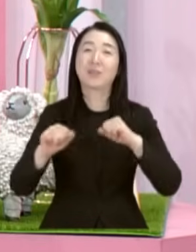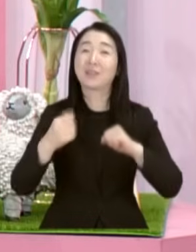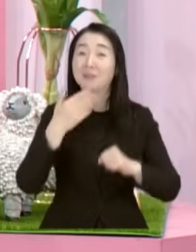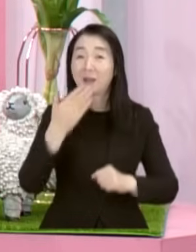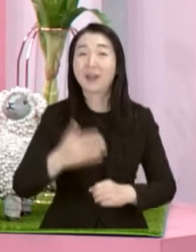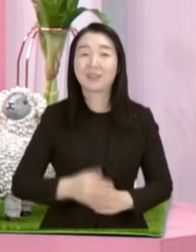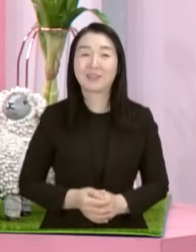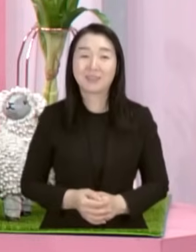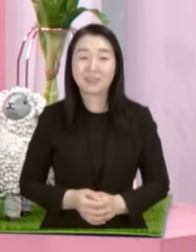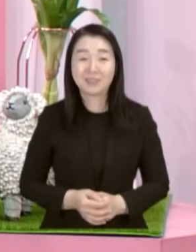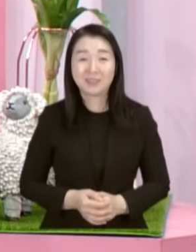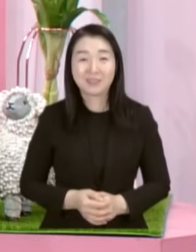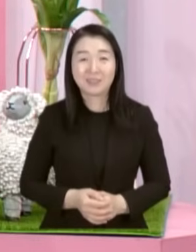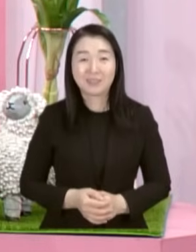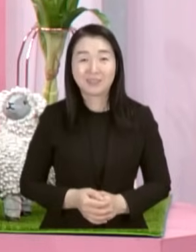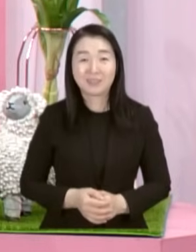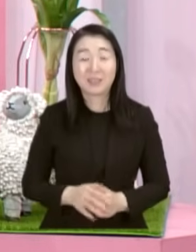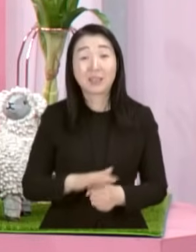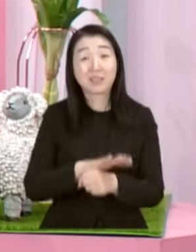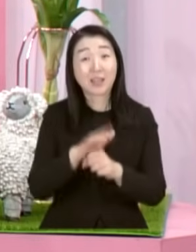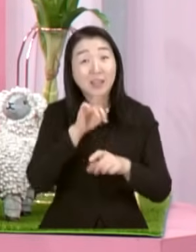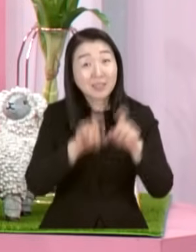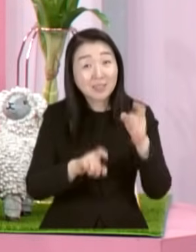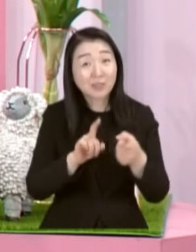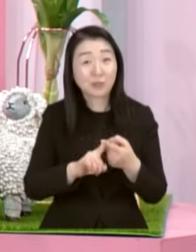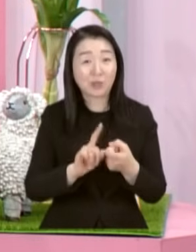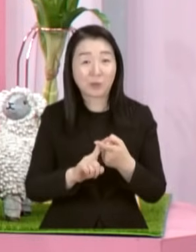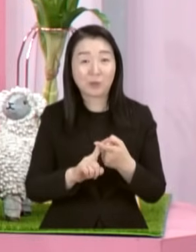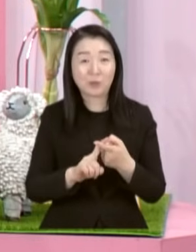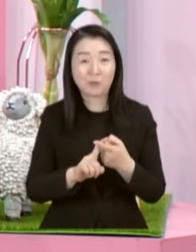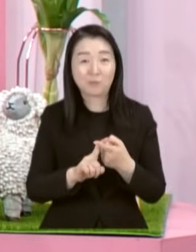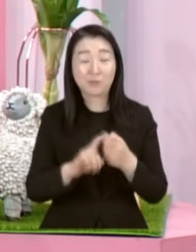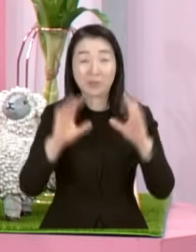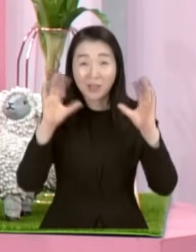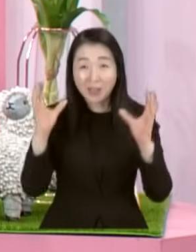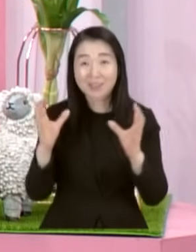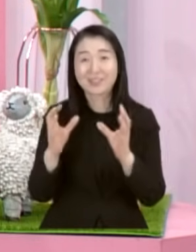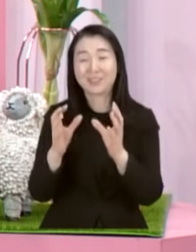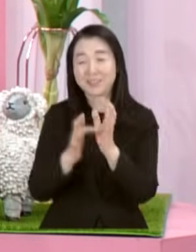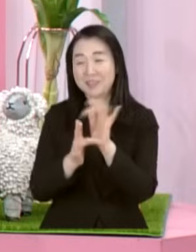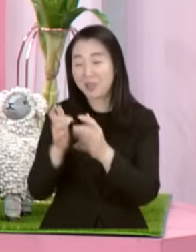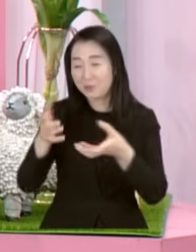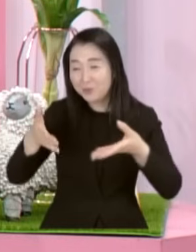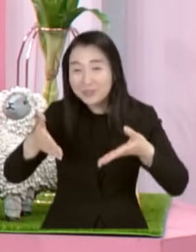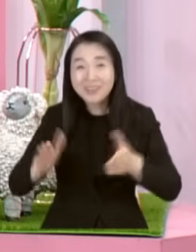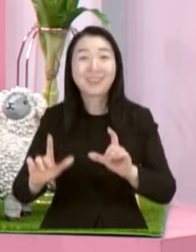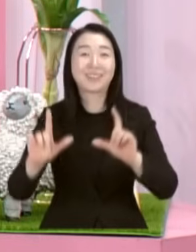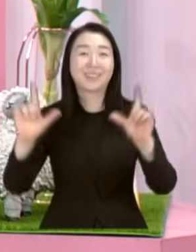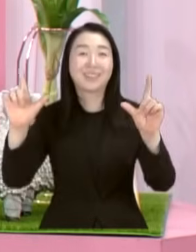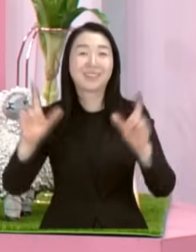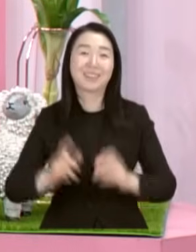이루어집니다. 아멘. 제발 사랑의 실천으로 우리 아기 예수 태어나신 이날